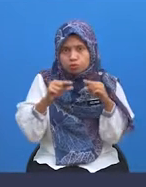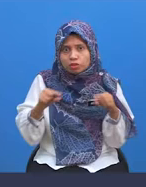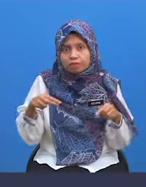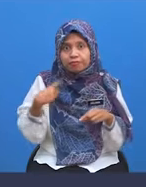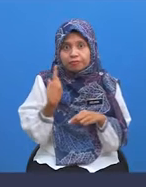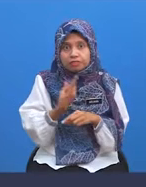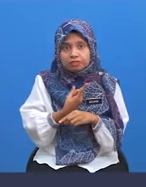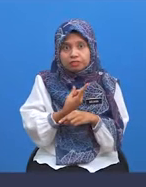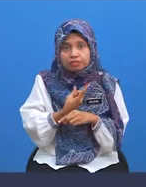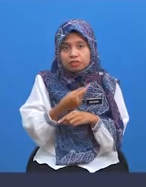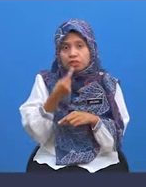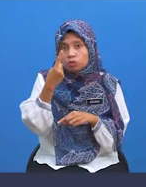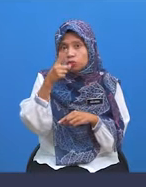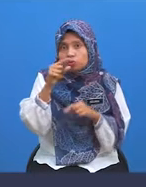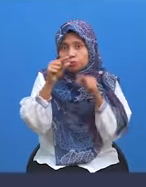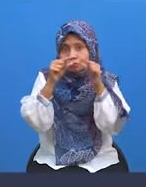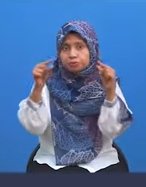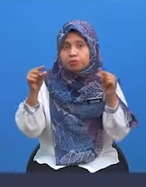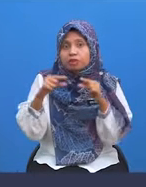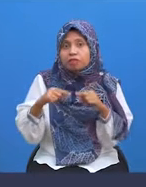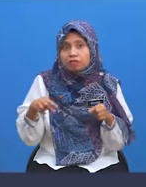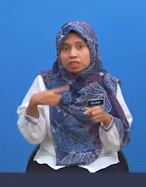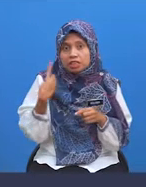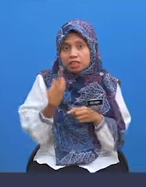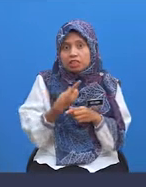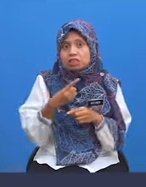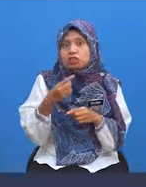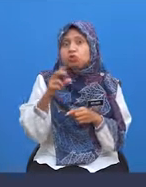Bilangan color bagi graf kita ialah 2.